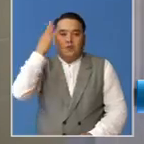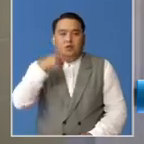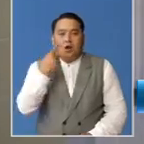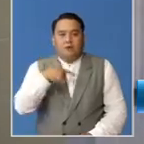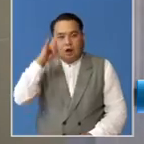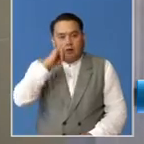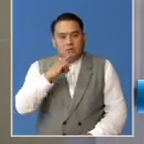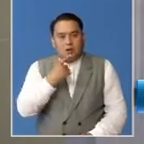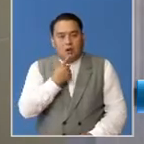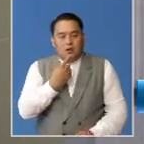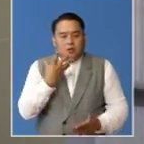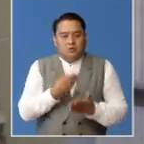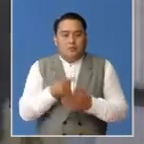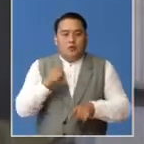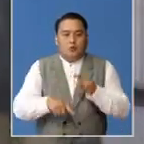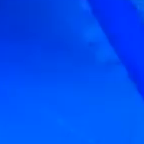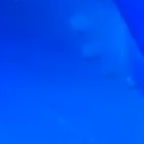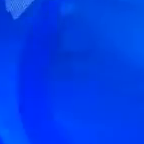говорить на казахском, как на своем родном.